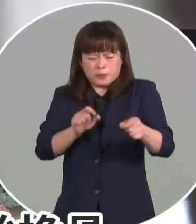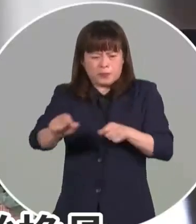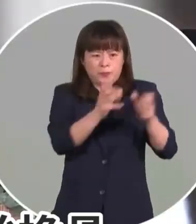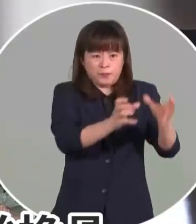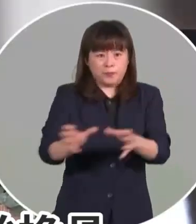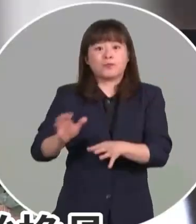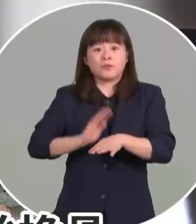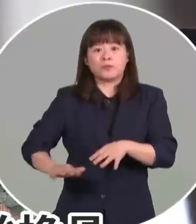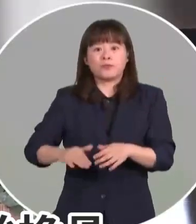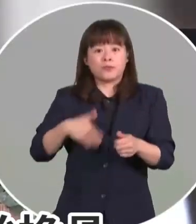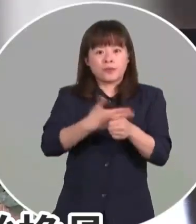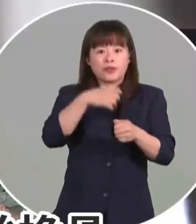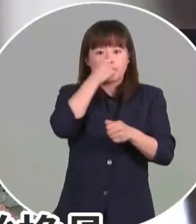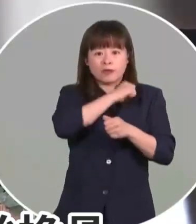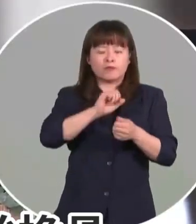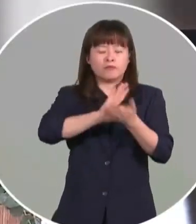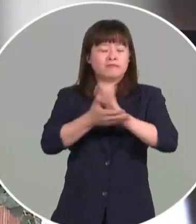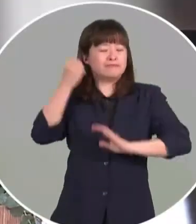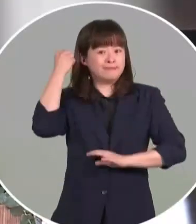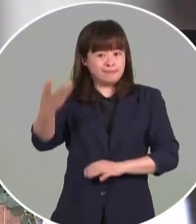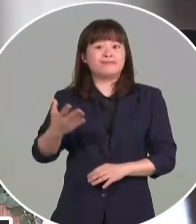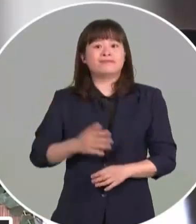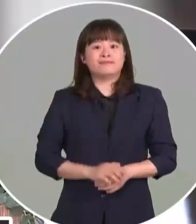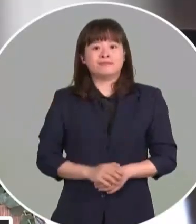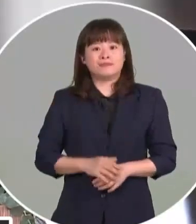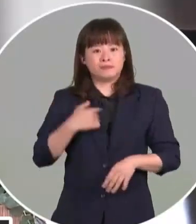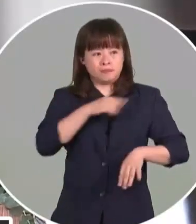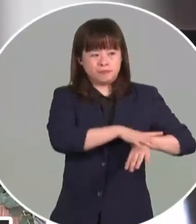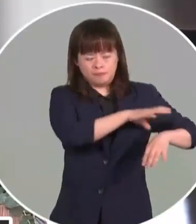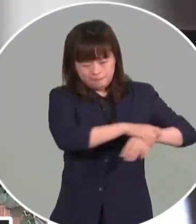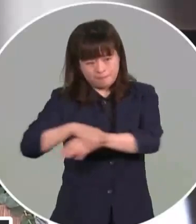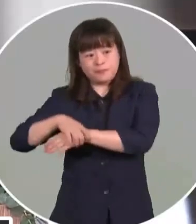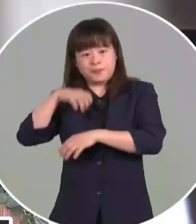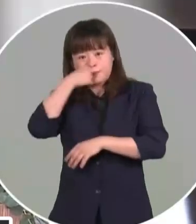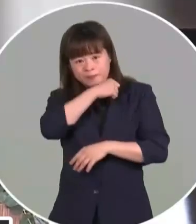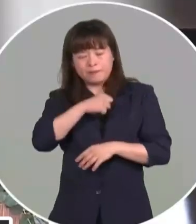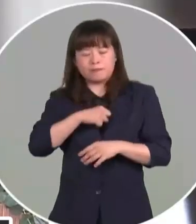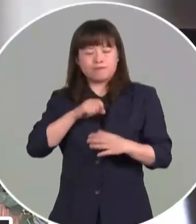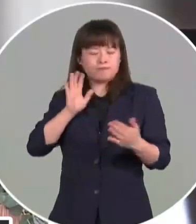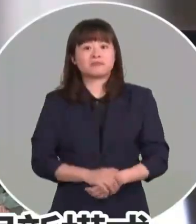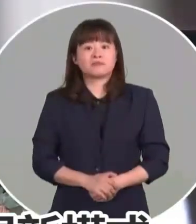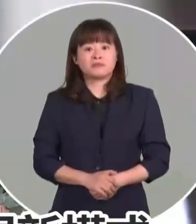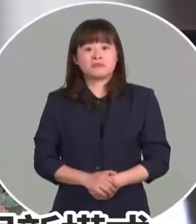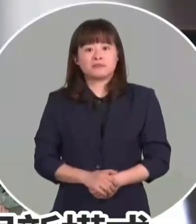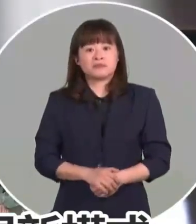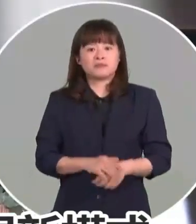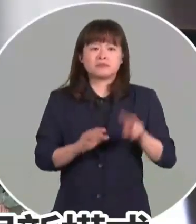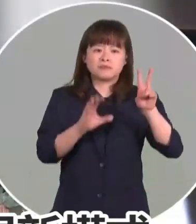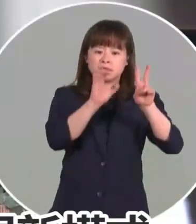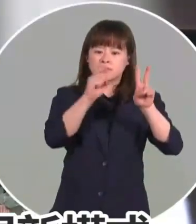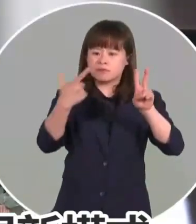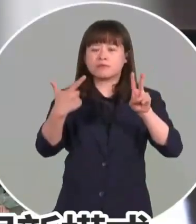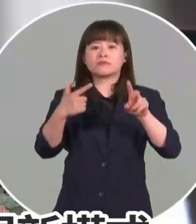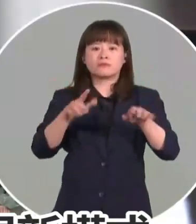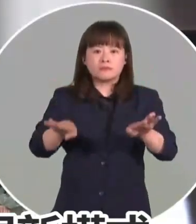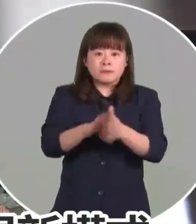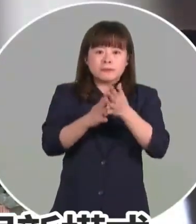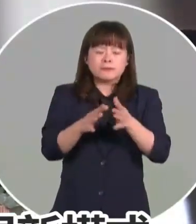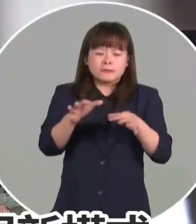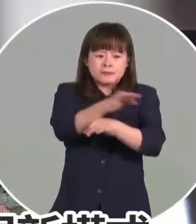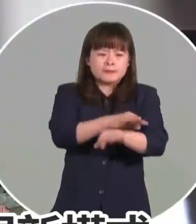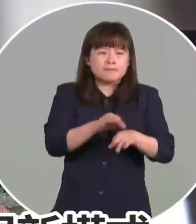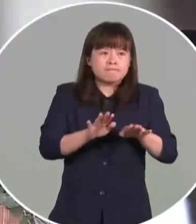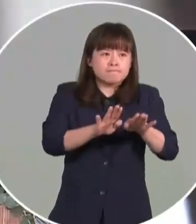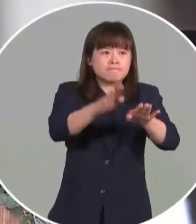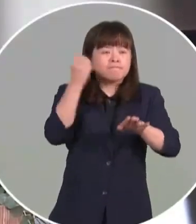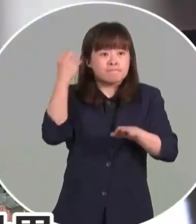署，让台湾脱胎换骨。我会带领台湾影响未来。我们在2016年启动的经济发展